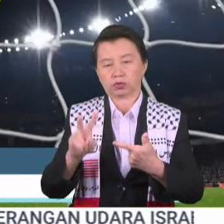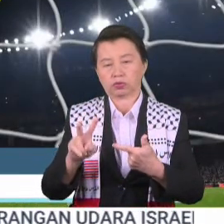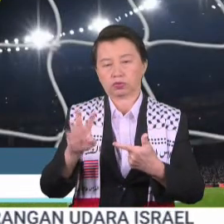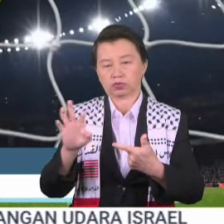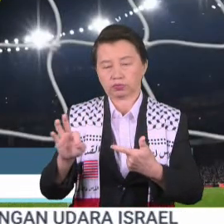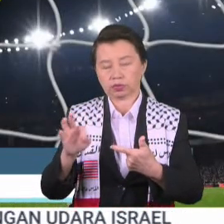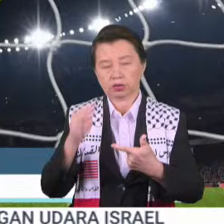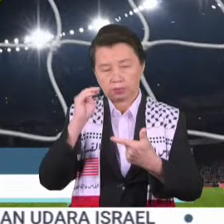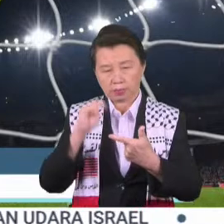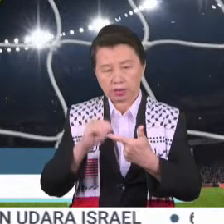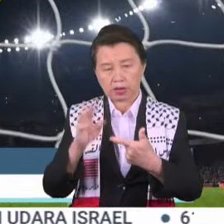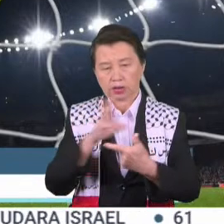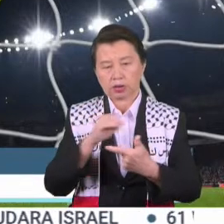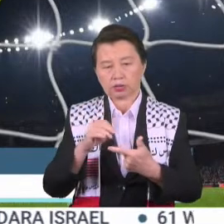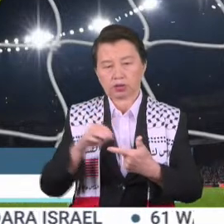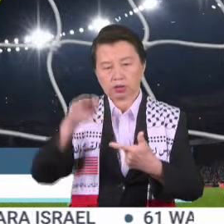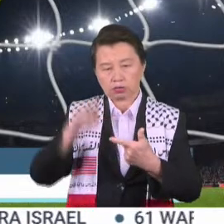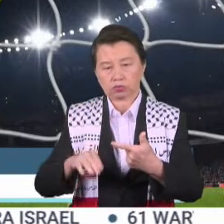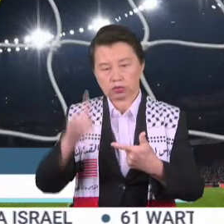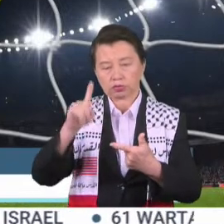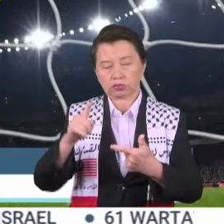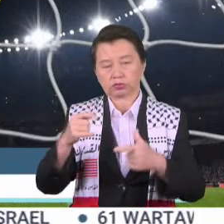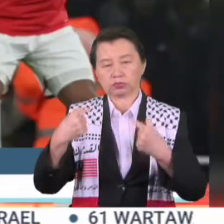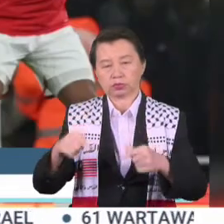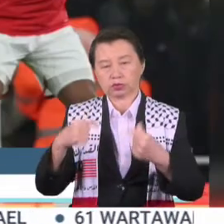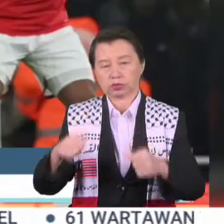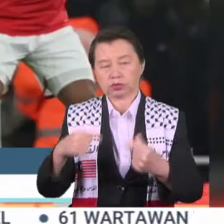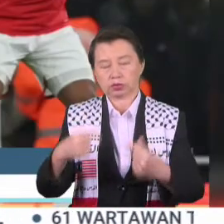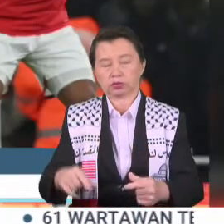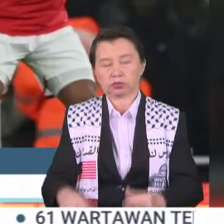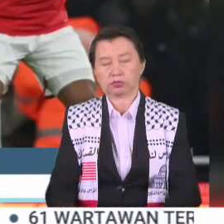29 mata namun kurang satu perlawanan.